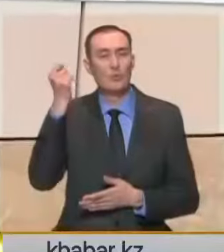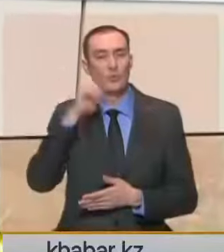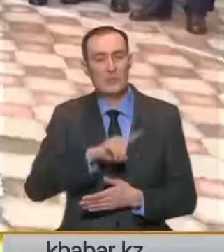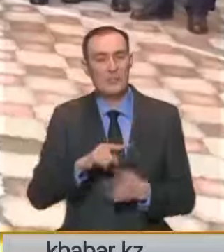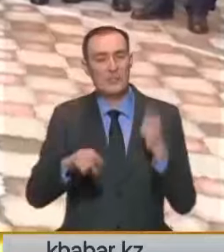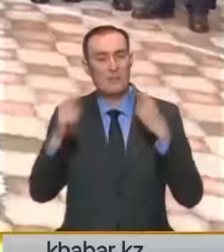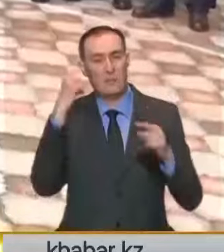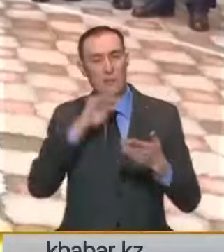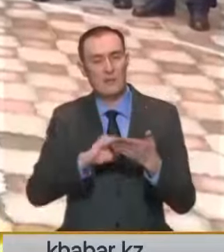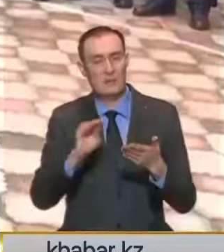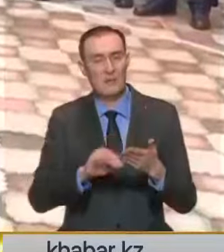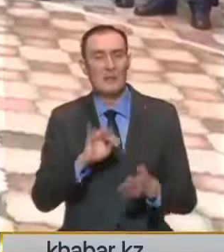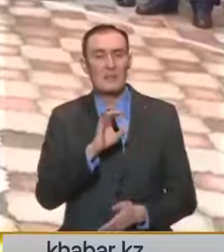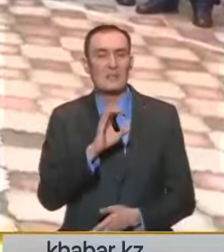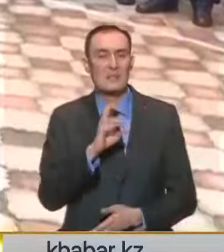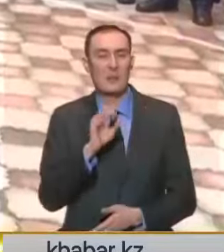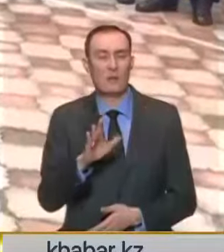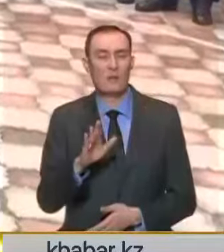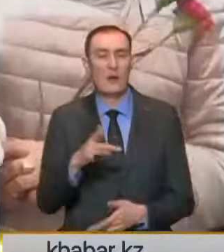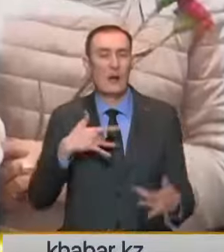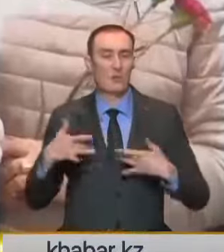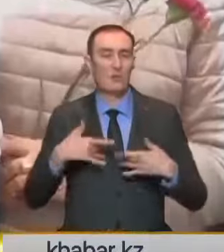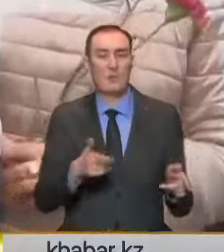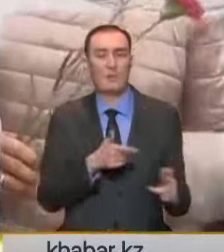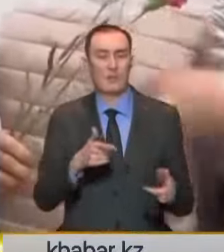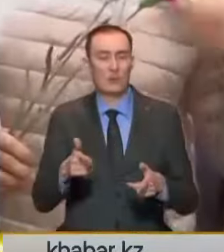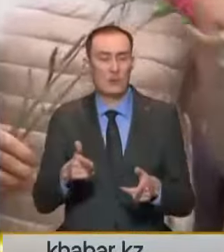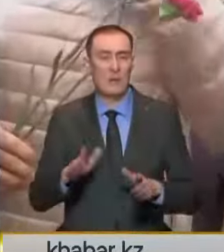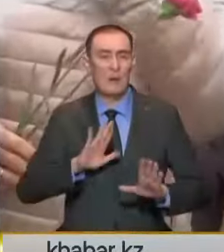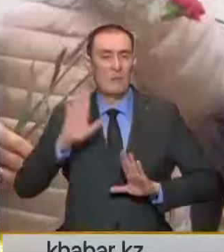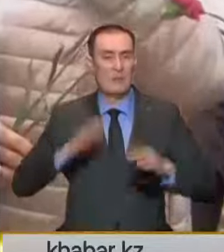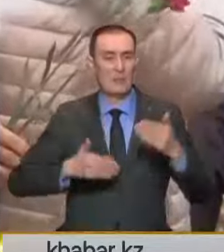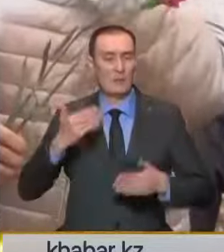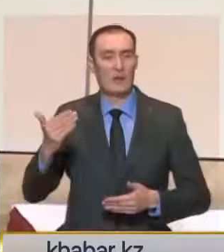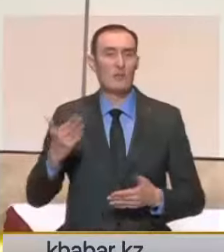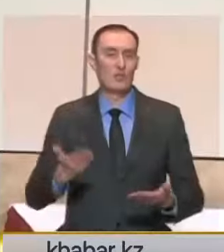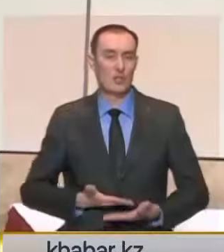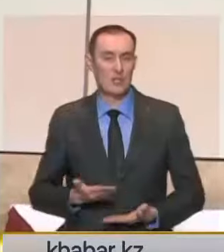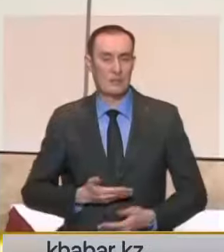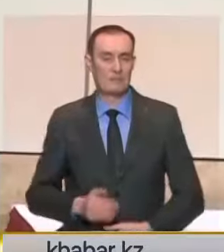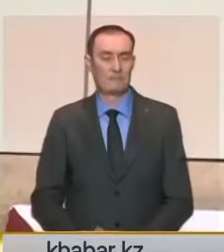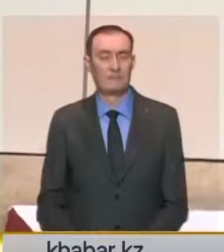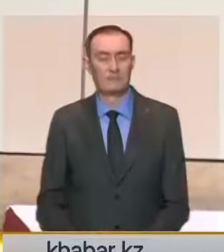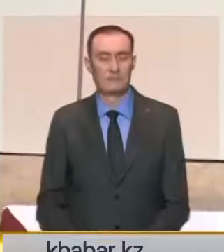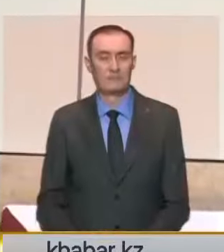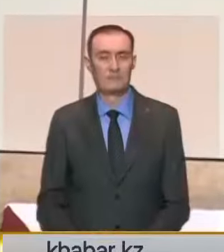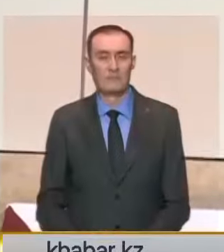познакомиться с творчеством Беркута Искакова, актеры подготовили небольшую постановку о его жизни.